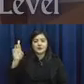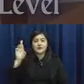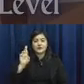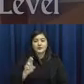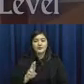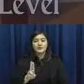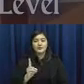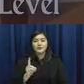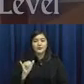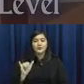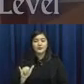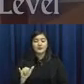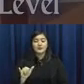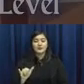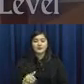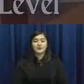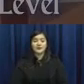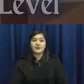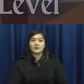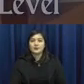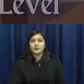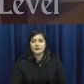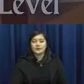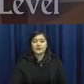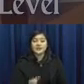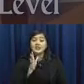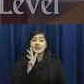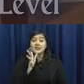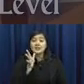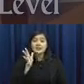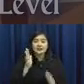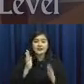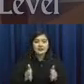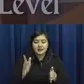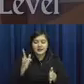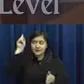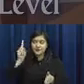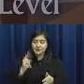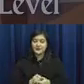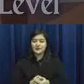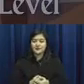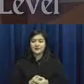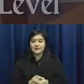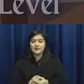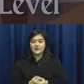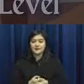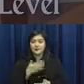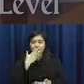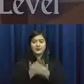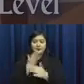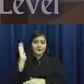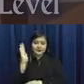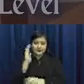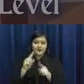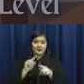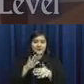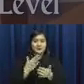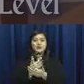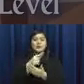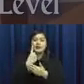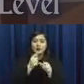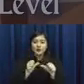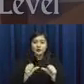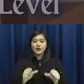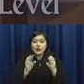at magandang tanghali po sa lahat po ng masugid na taga-subaybay po ng ating programa. Sa lahat ng